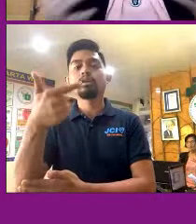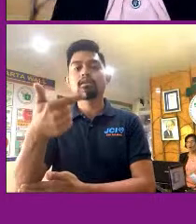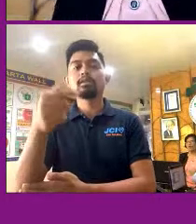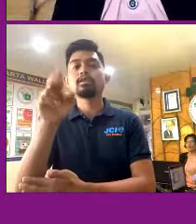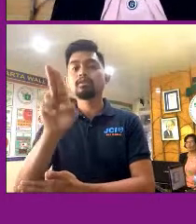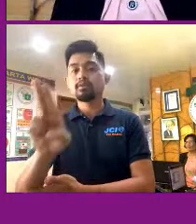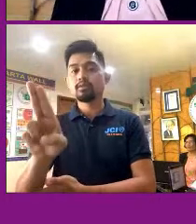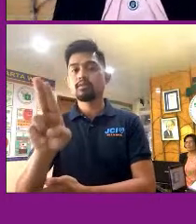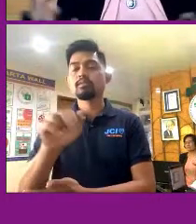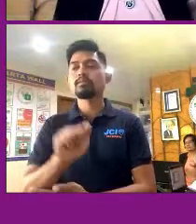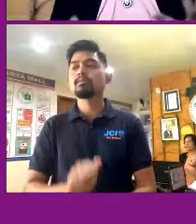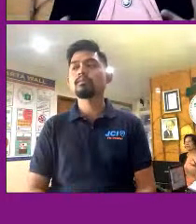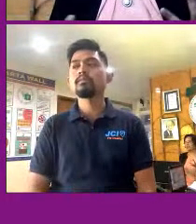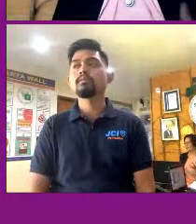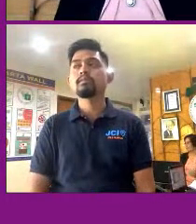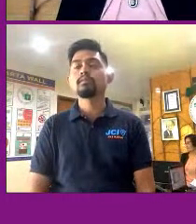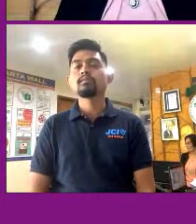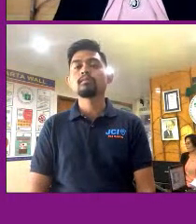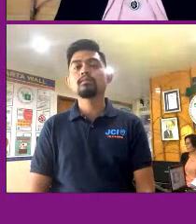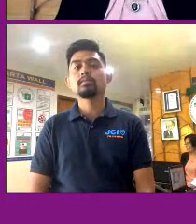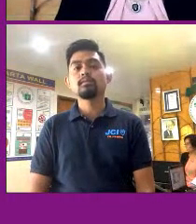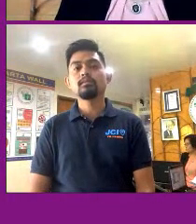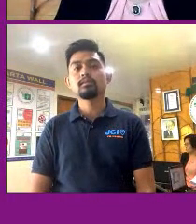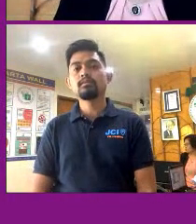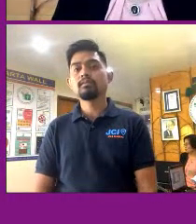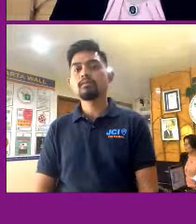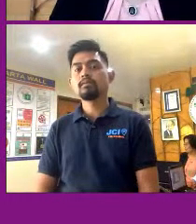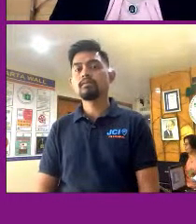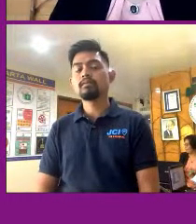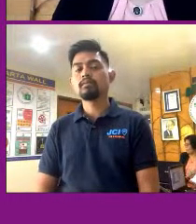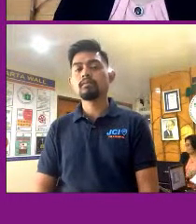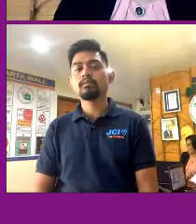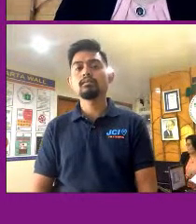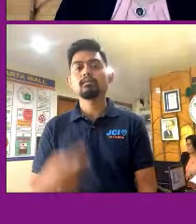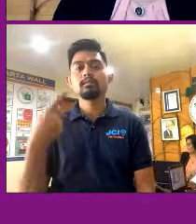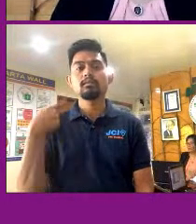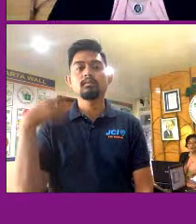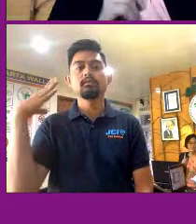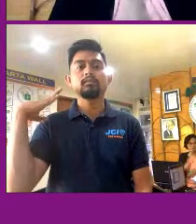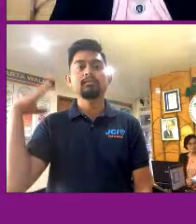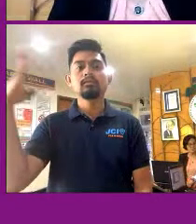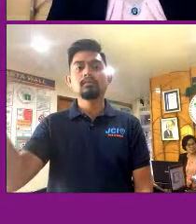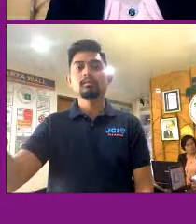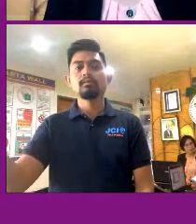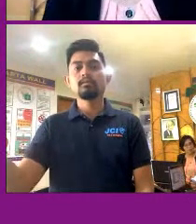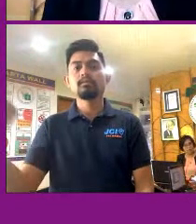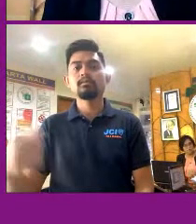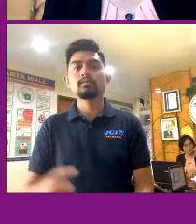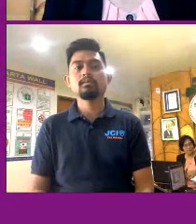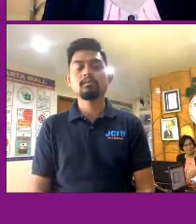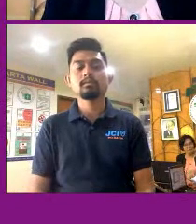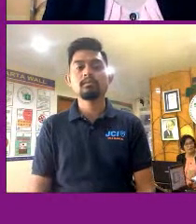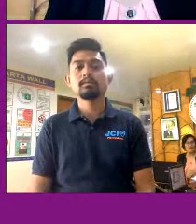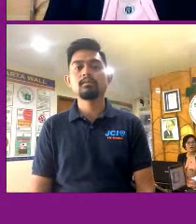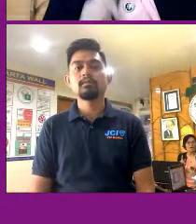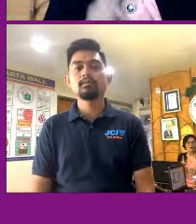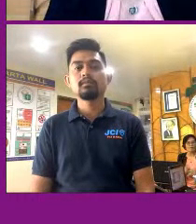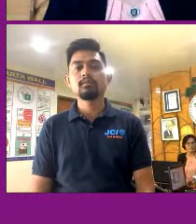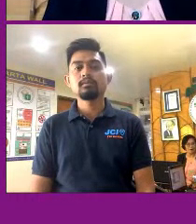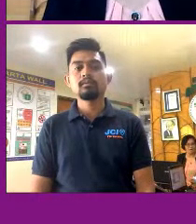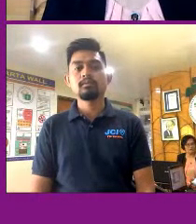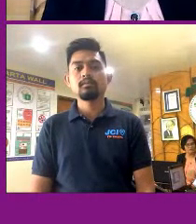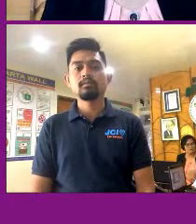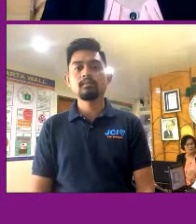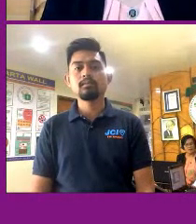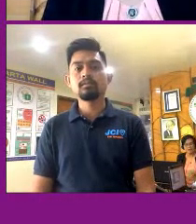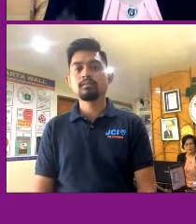local government units. Ano po ang komponente ng LGU? You have the barangay, you have the municipal level, you